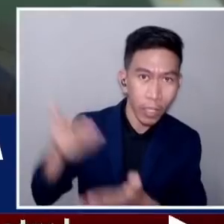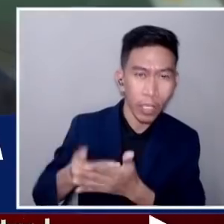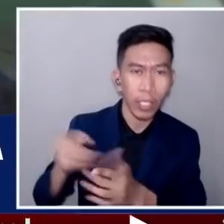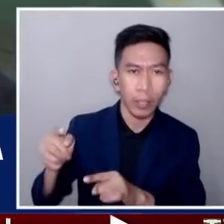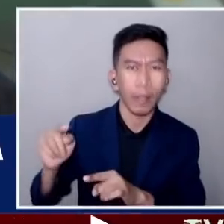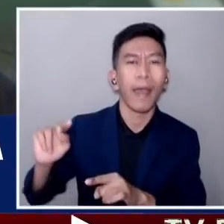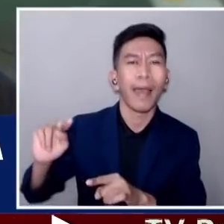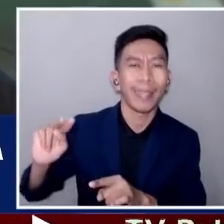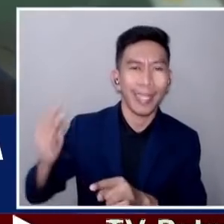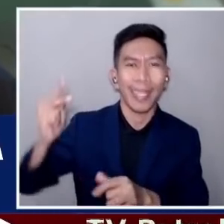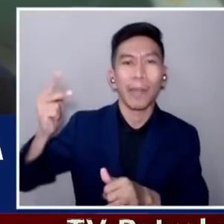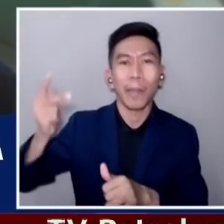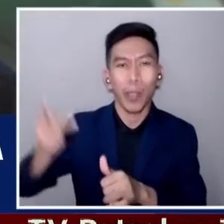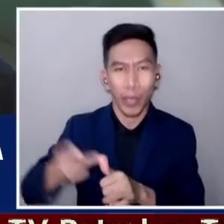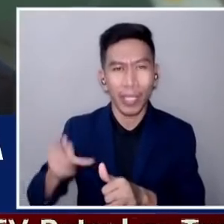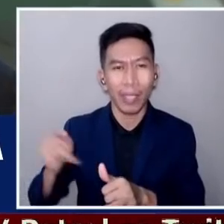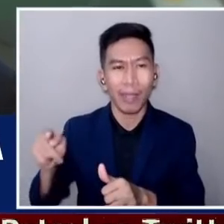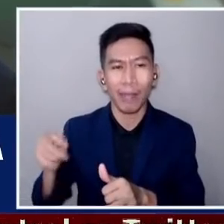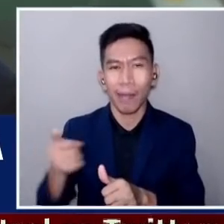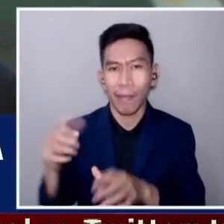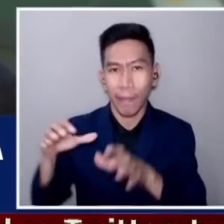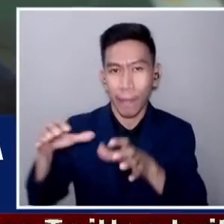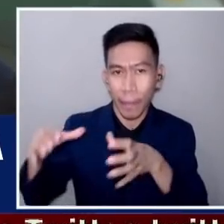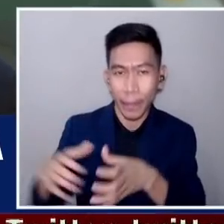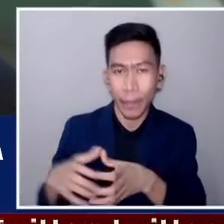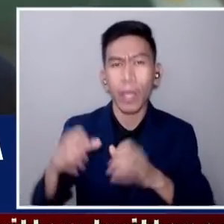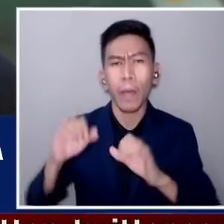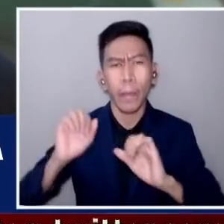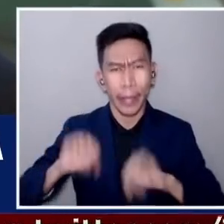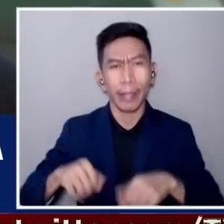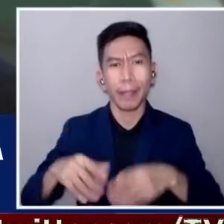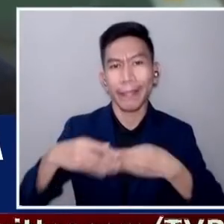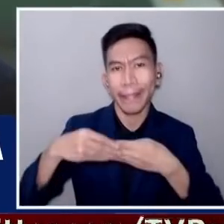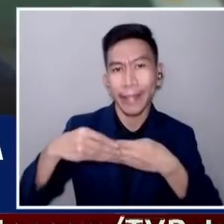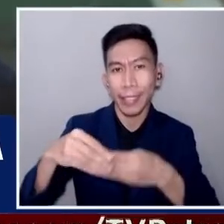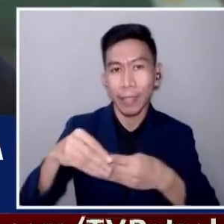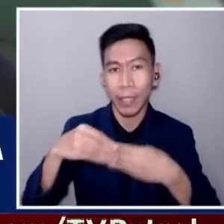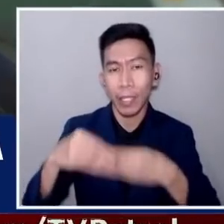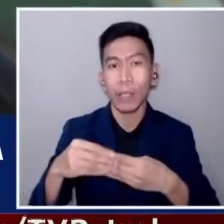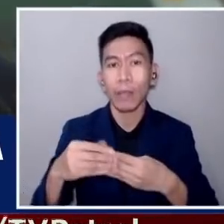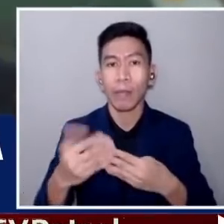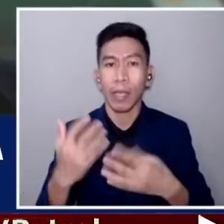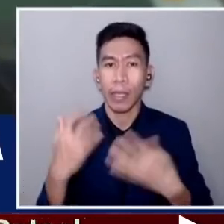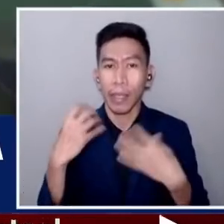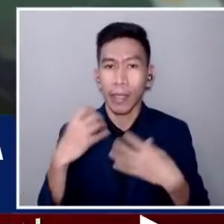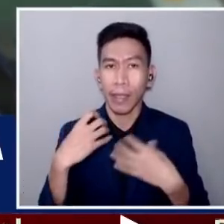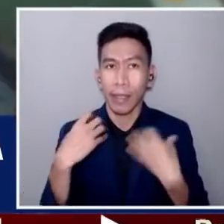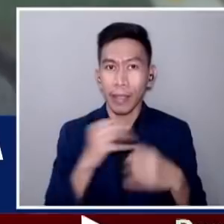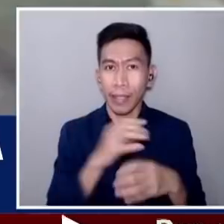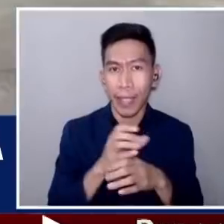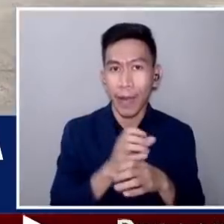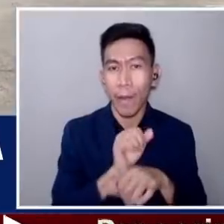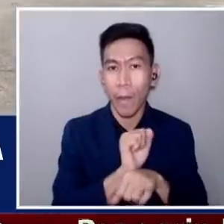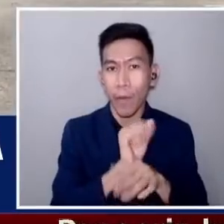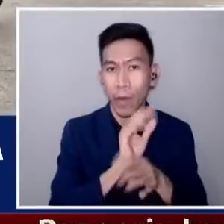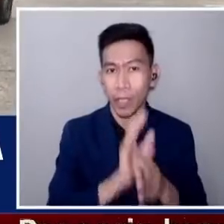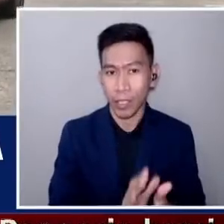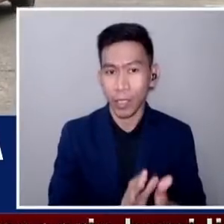round. I think we can give some leeway to that kasi ang ating healthcare workers naman po ay talagang